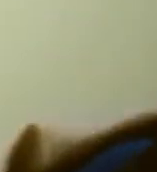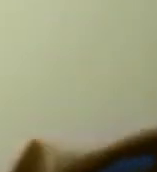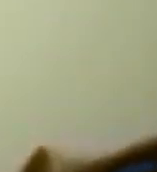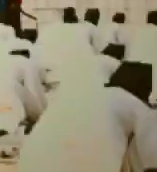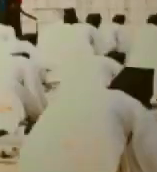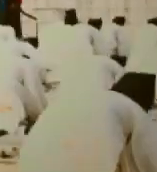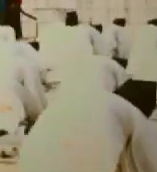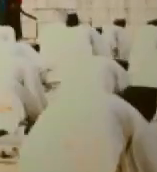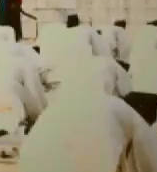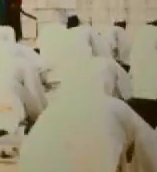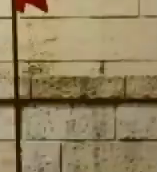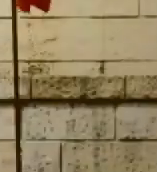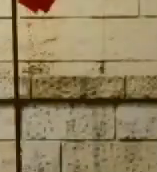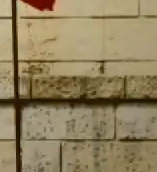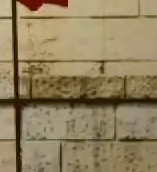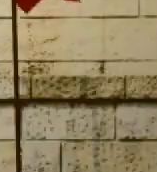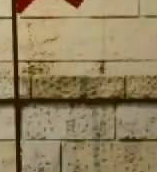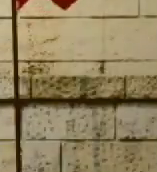아